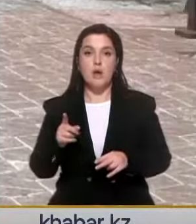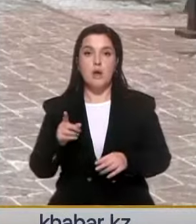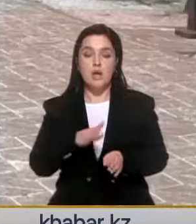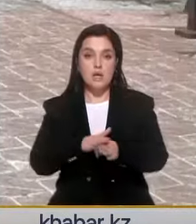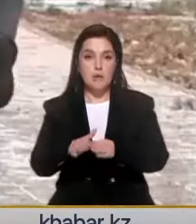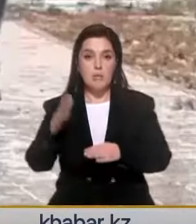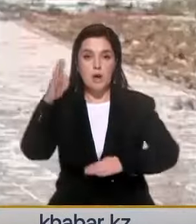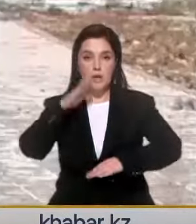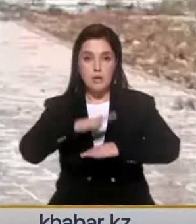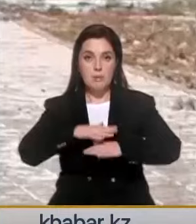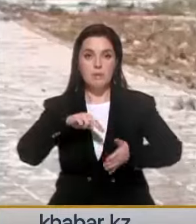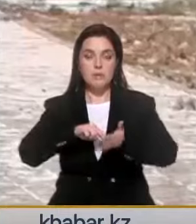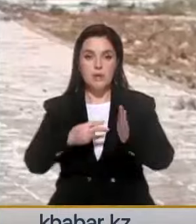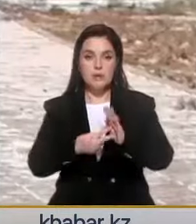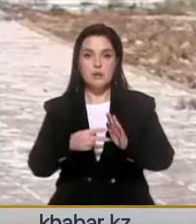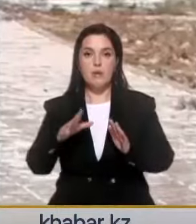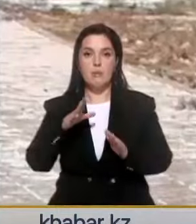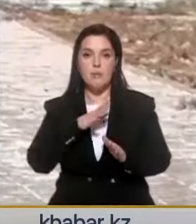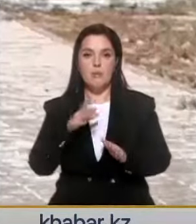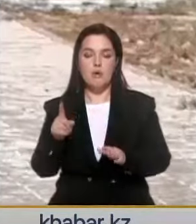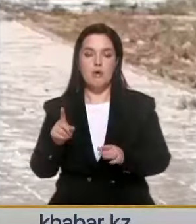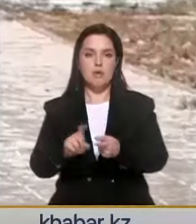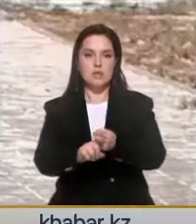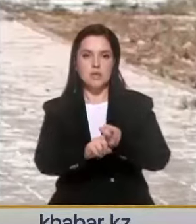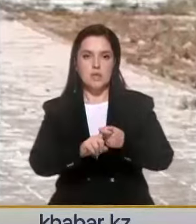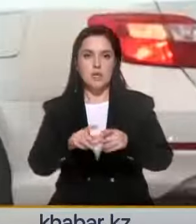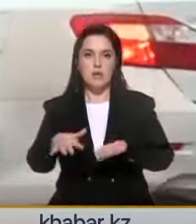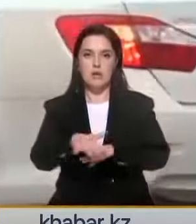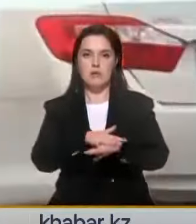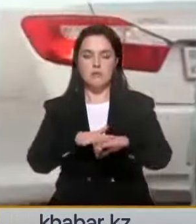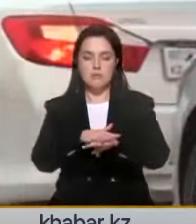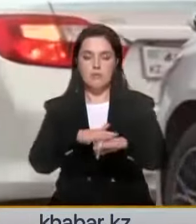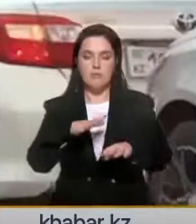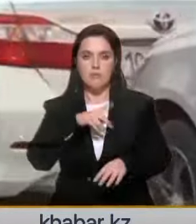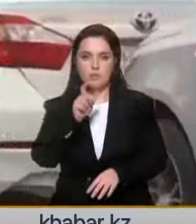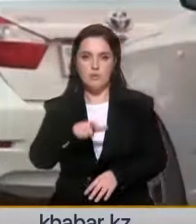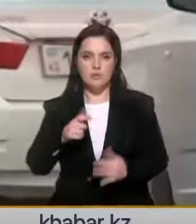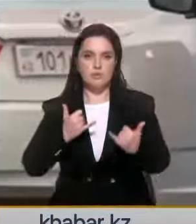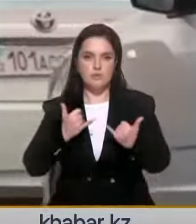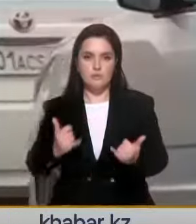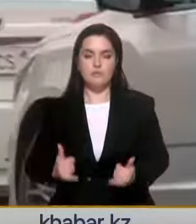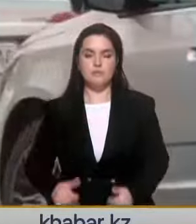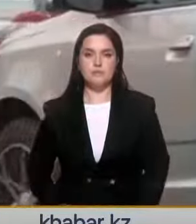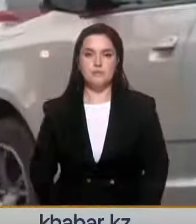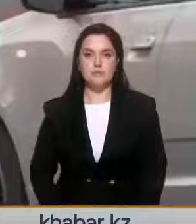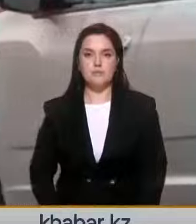реализуемых Акима атом задач была сформирована в контексте в контакте с